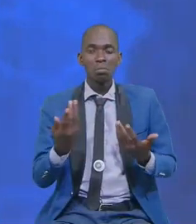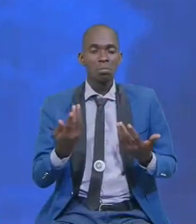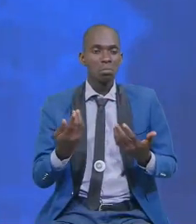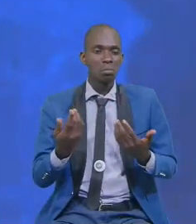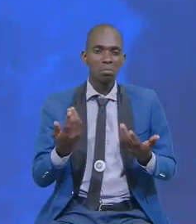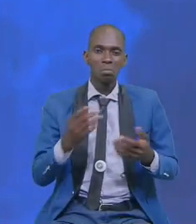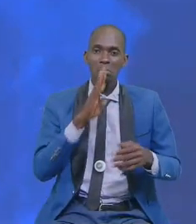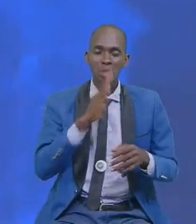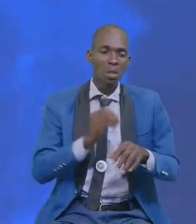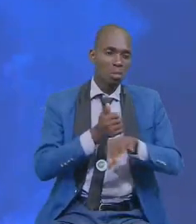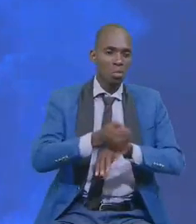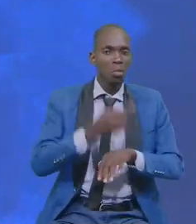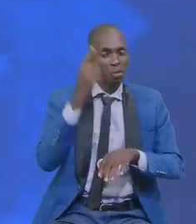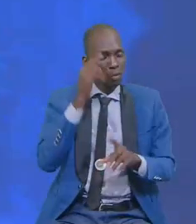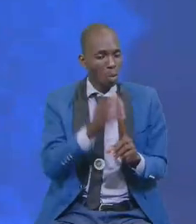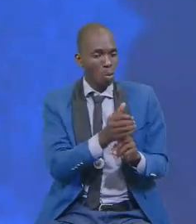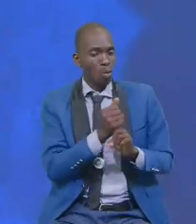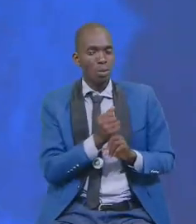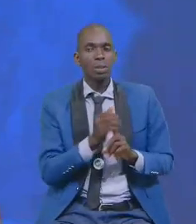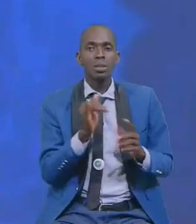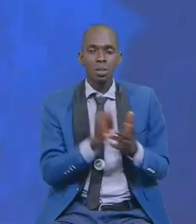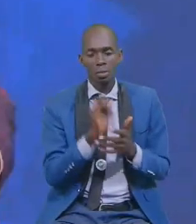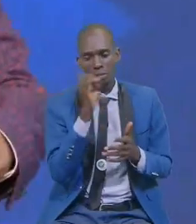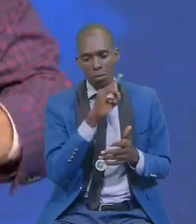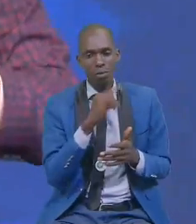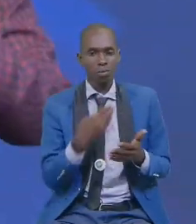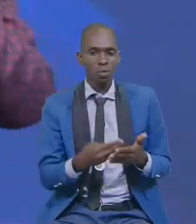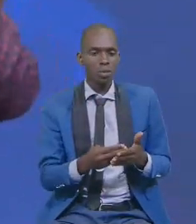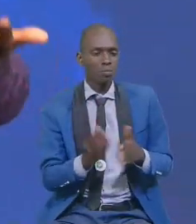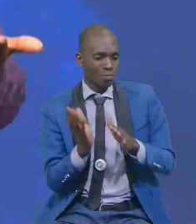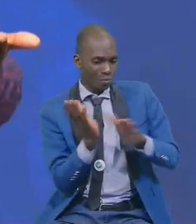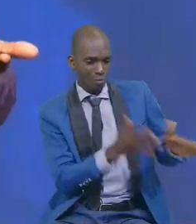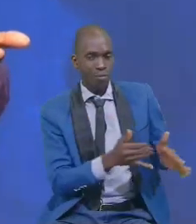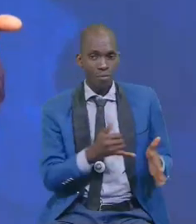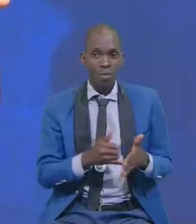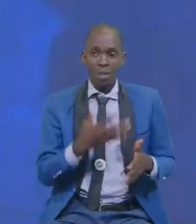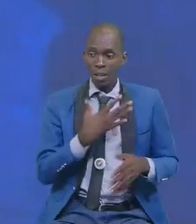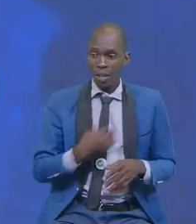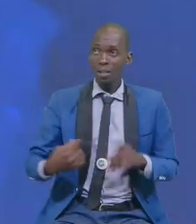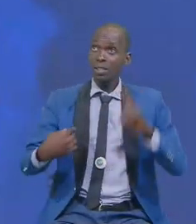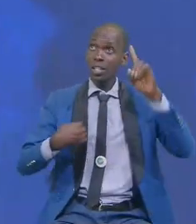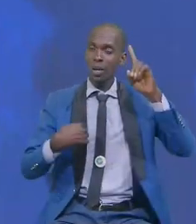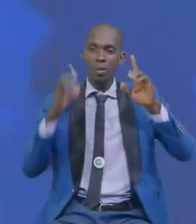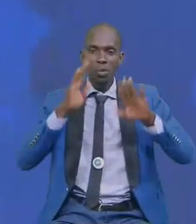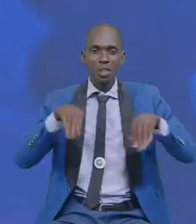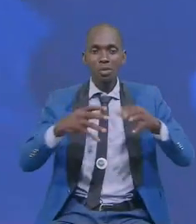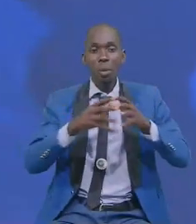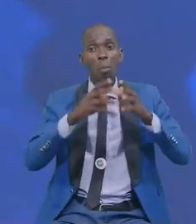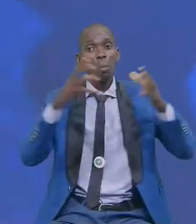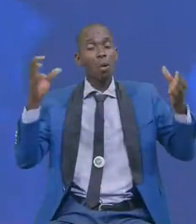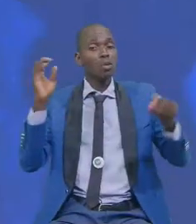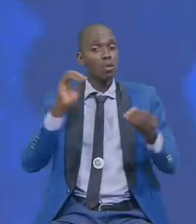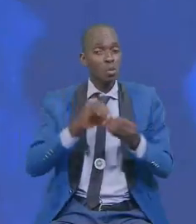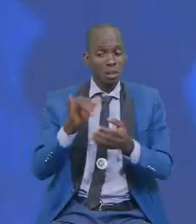avoir... pour détention de faux billets. Laisse-les. Et je te donnerai beaucoup plus. Et ce seraient des